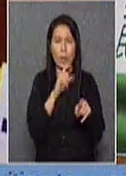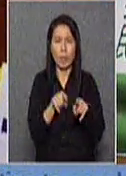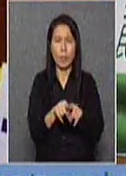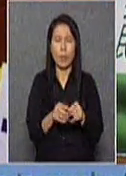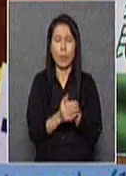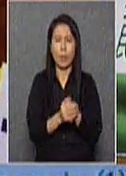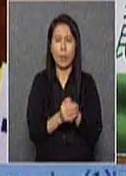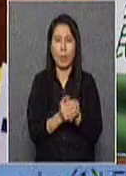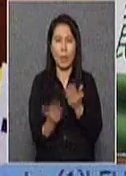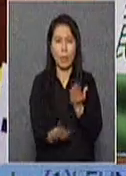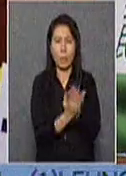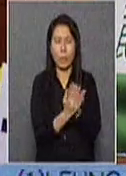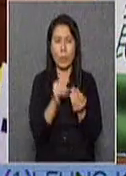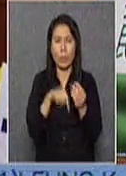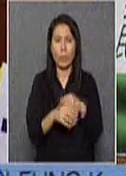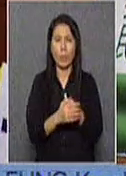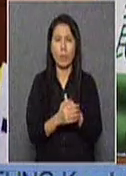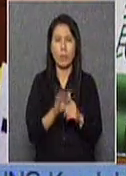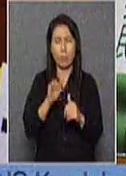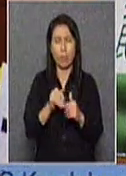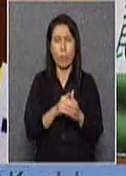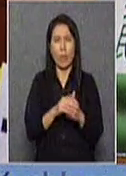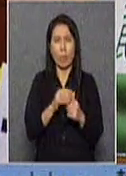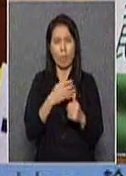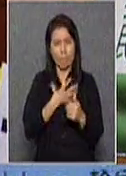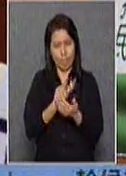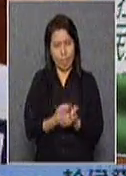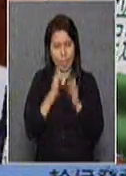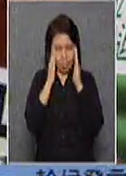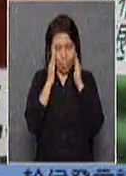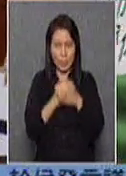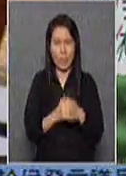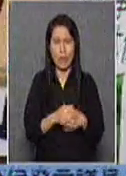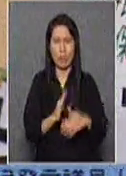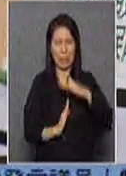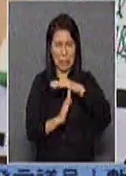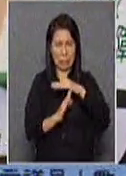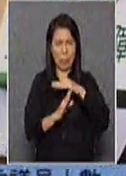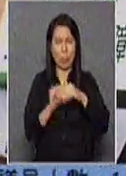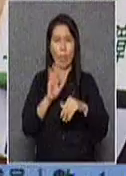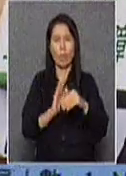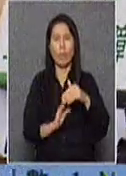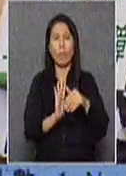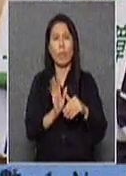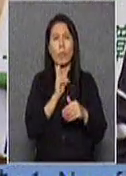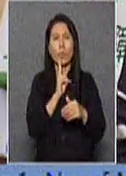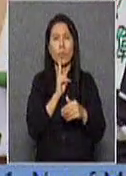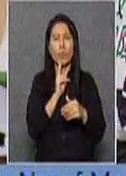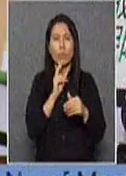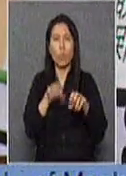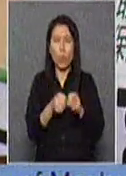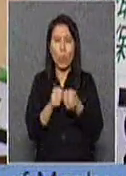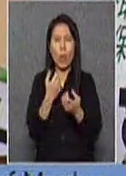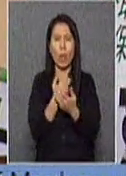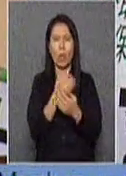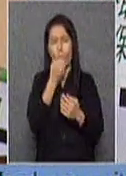即係附表咧，可以帶來一個警惕性的作用，亦都停止去制止去做一些傷天害理、損害